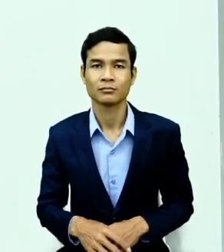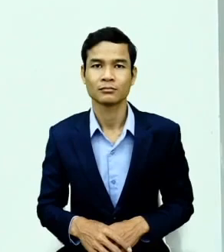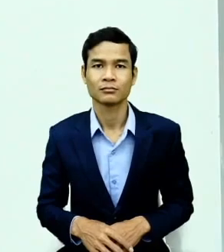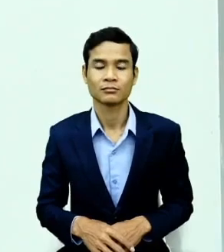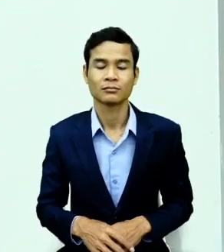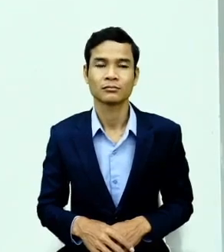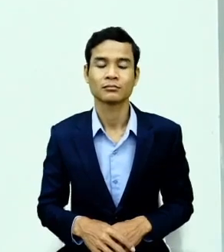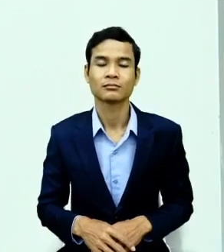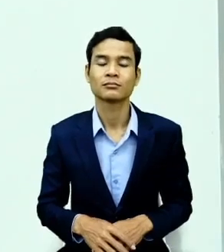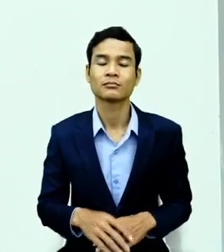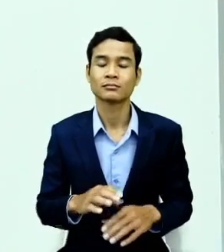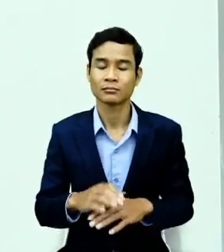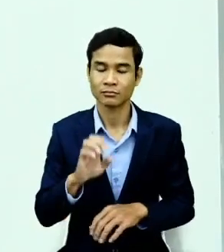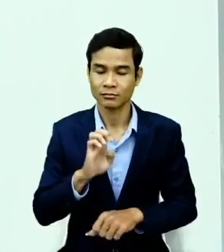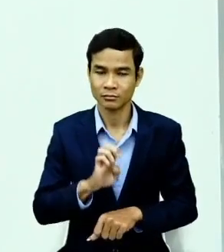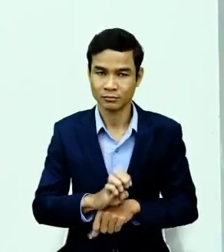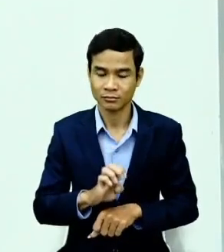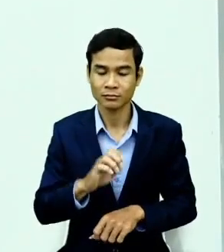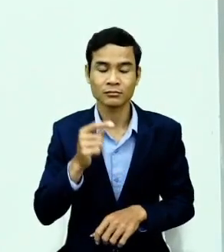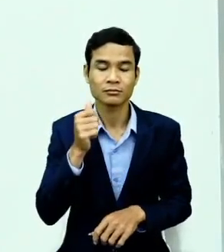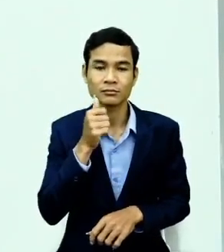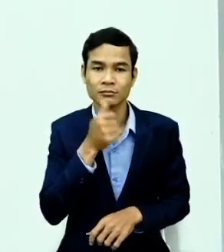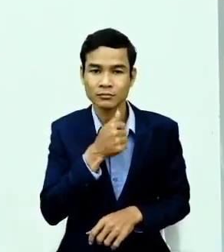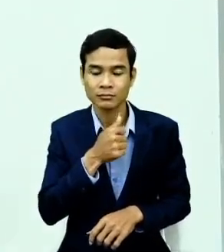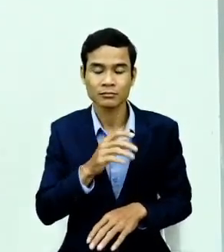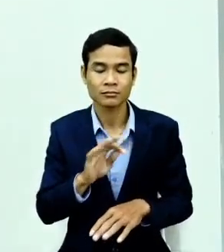Chà, túc thụ rẻ. Túc thụ rẻ.